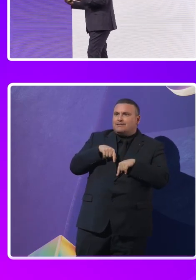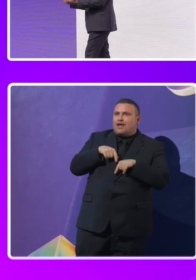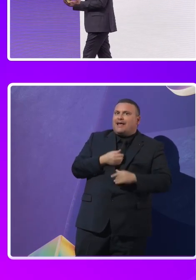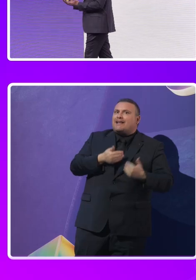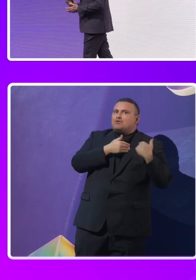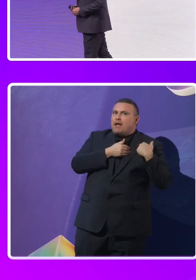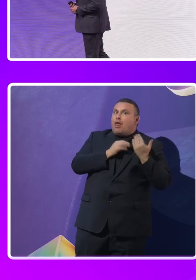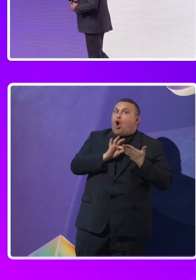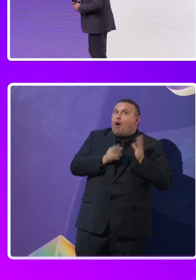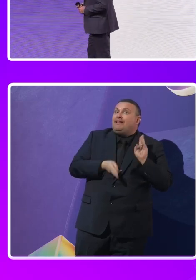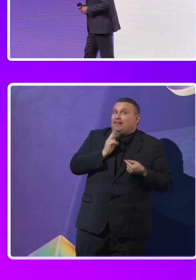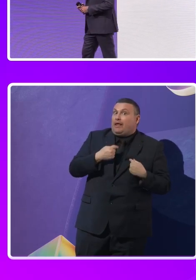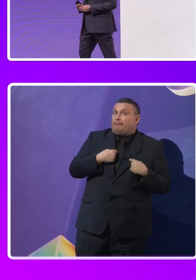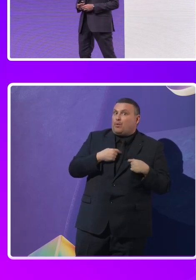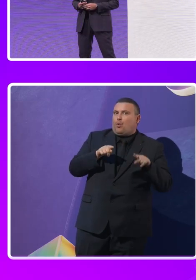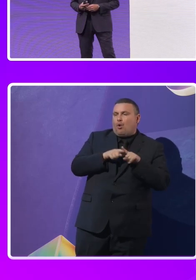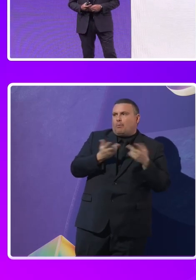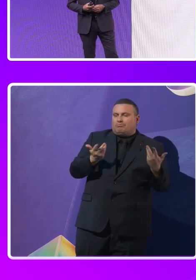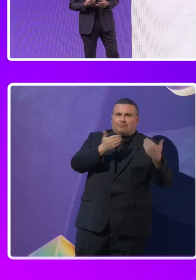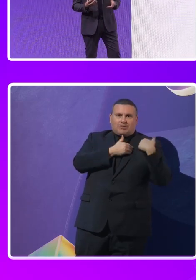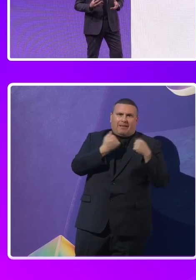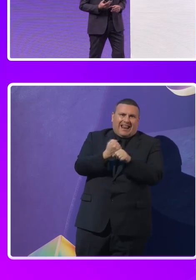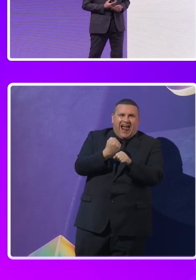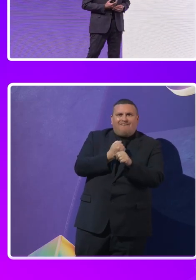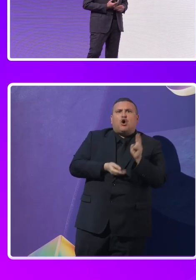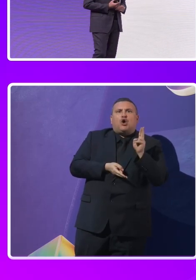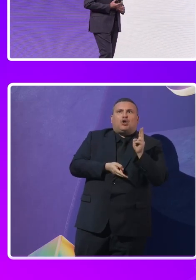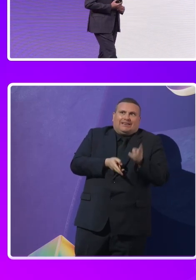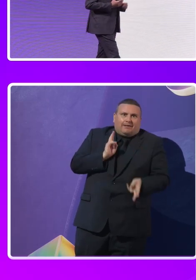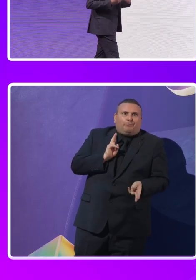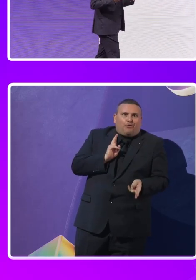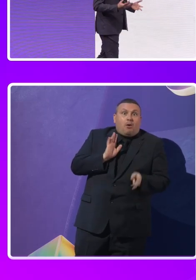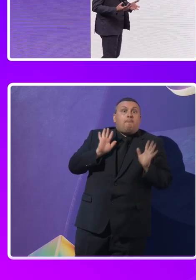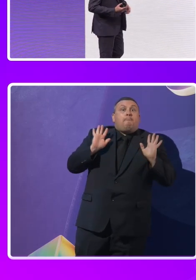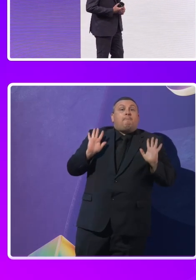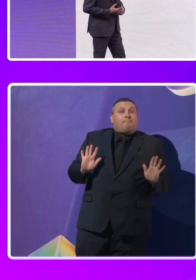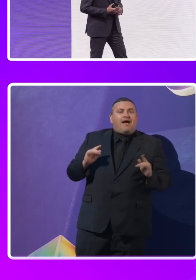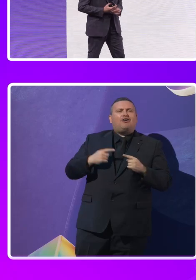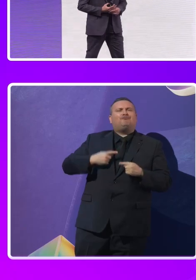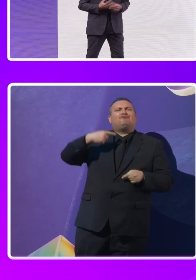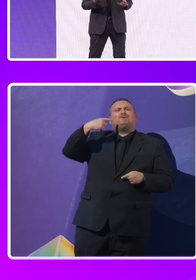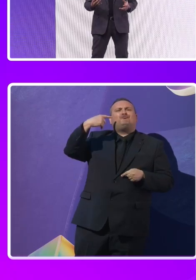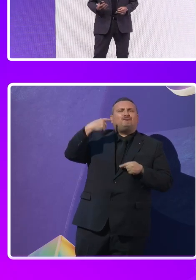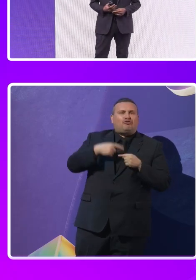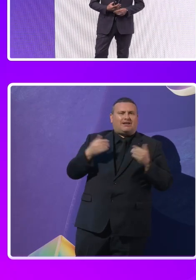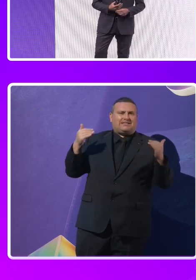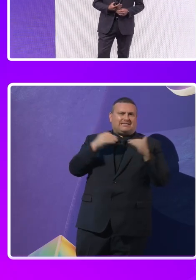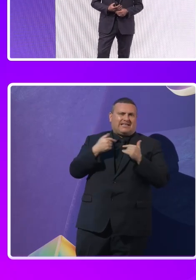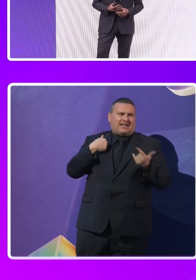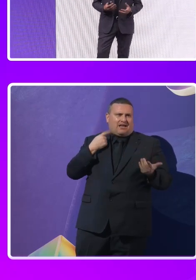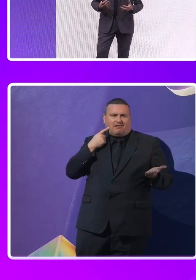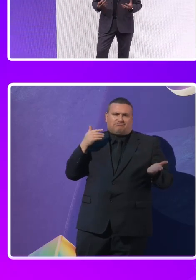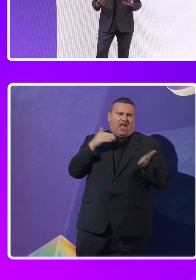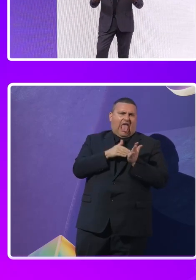più attività rispetto rispetto a prima ma l'aspetto più importante è che al termine della giornata Quando la sera